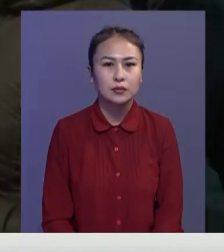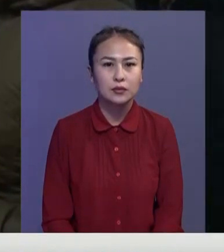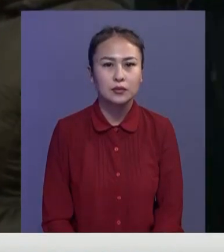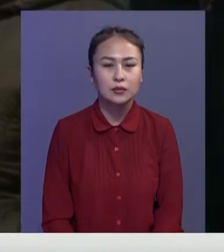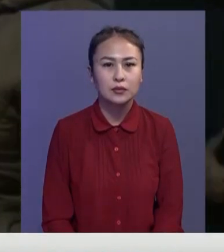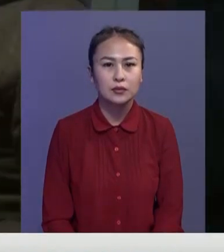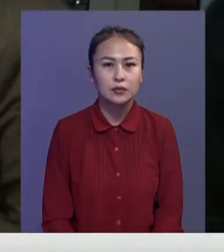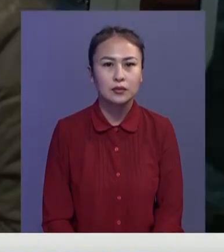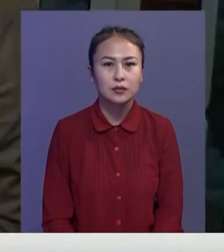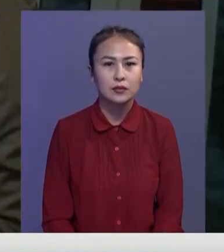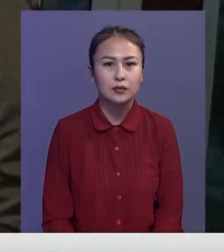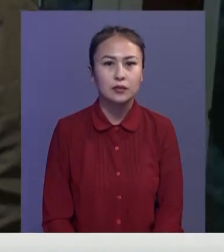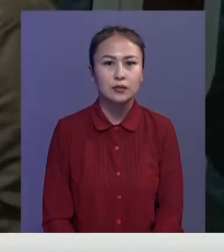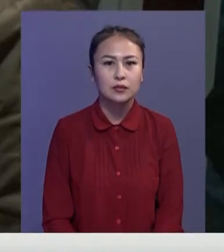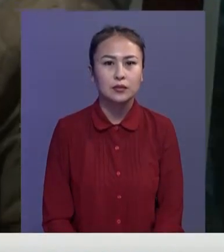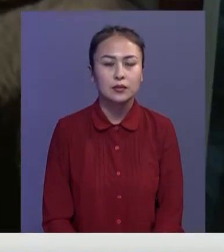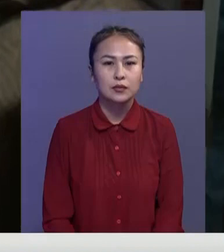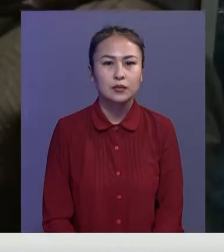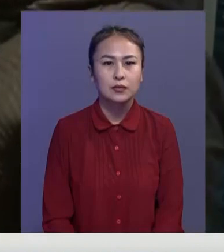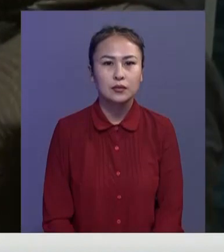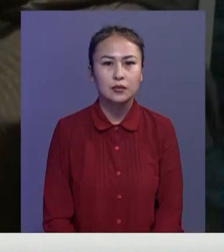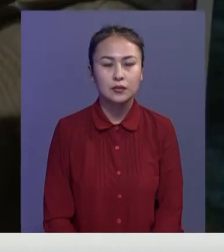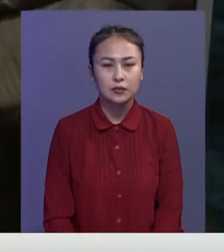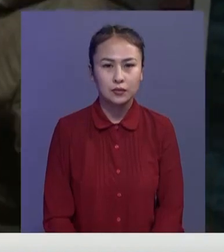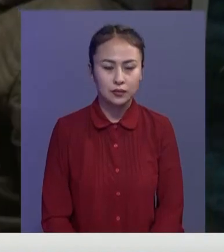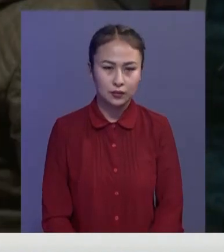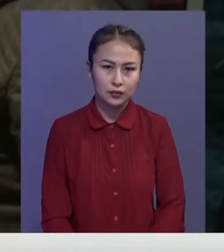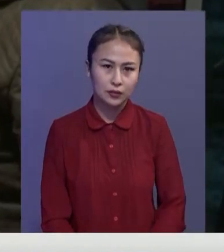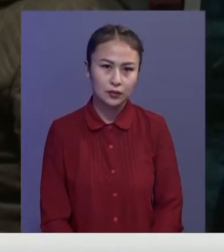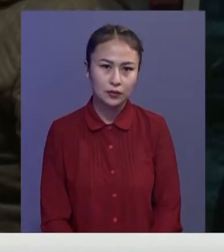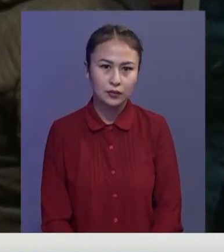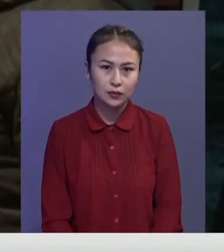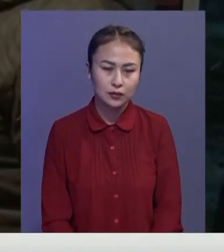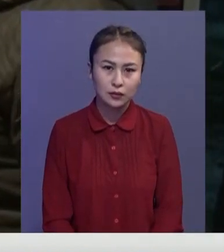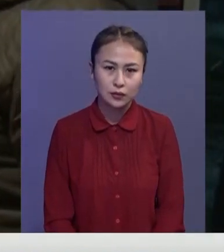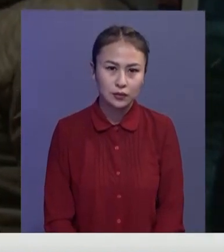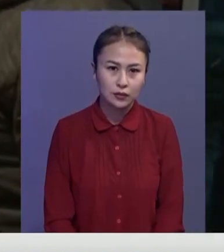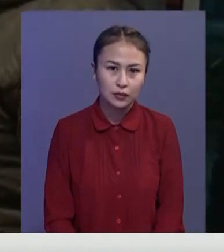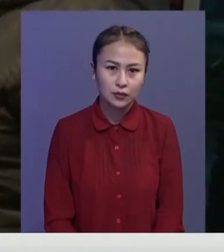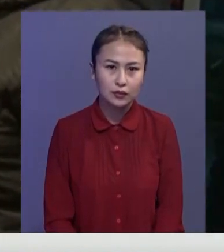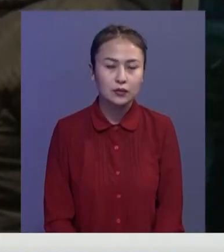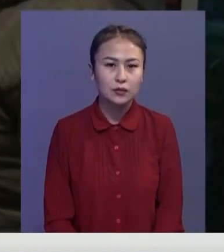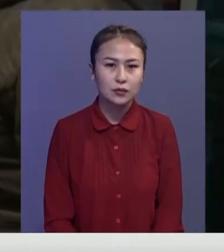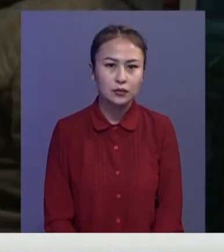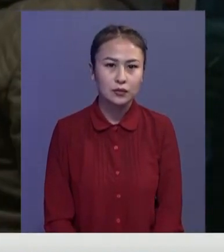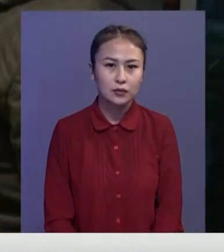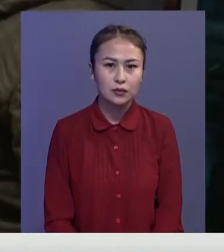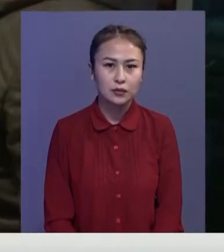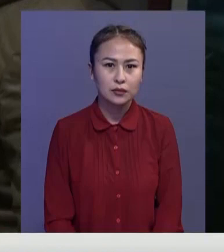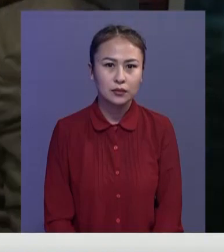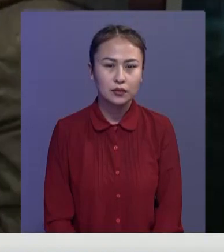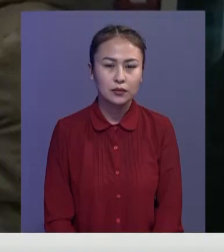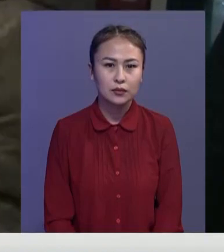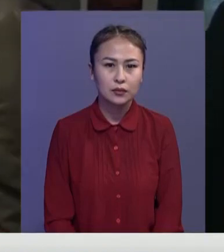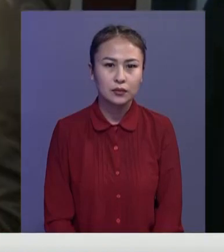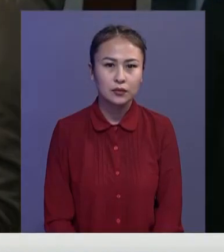Ваше управление. Ага. Вас хочу спросить, почему в это время у вас идет до сих пор обслуживаете? Извините, вы знали о том, что